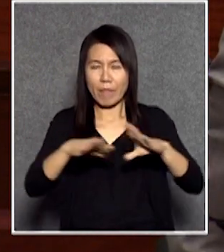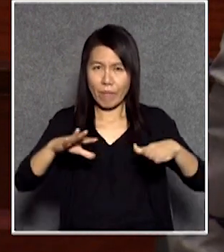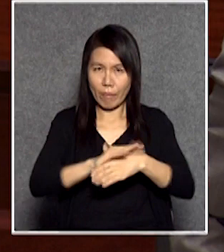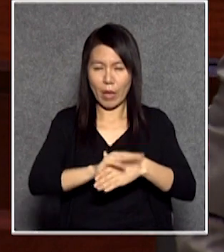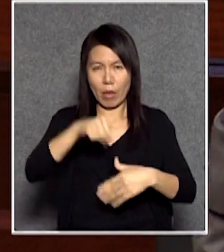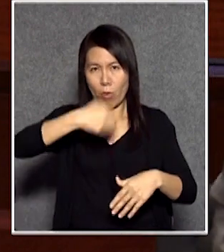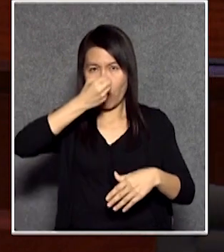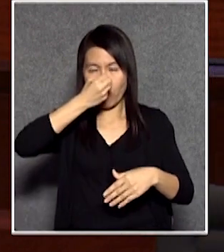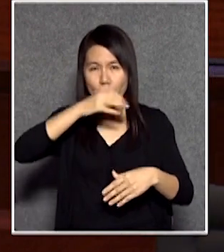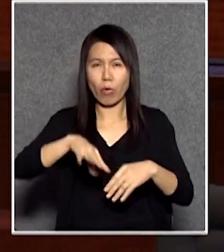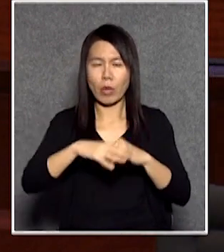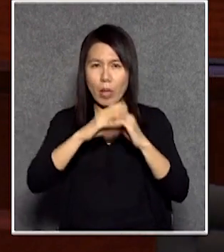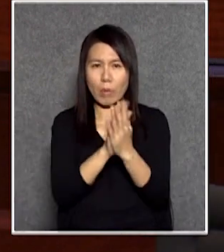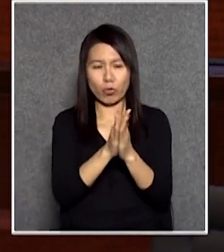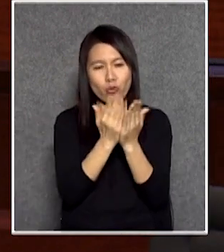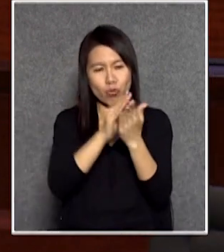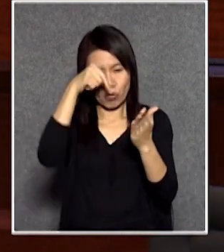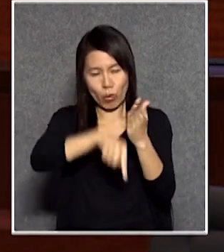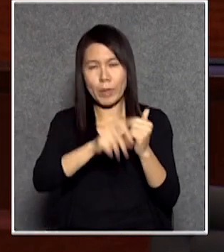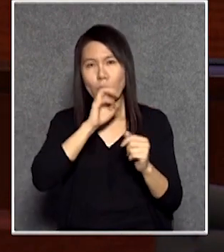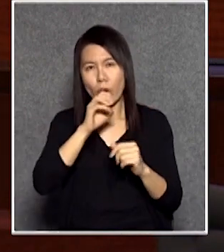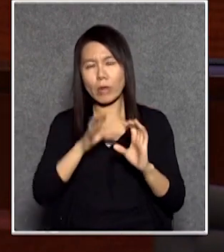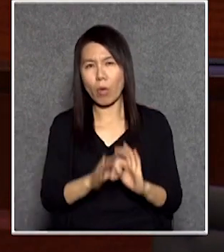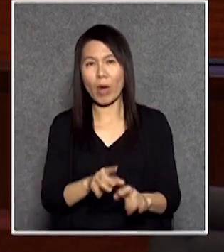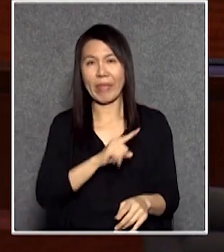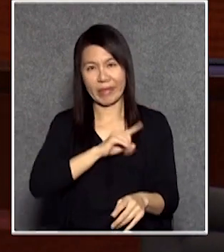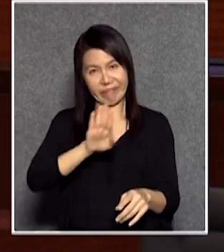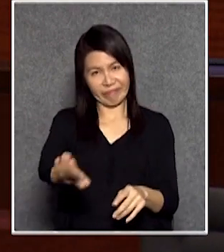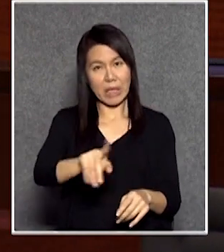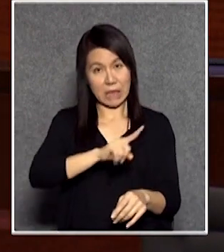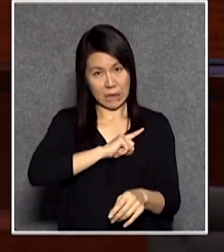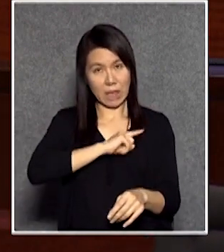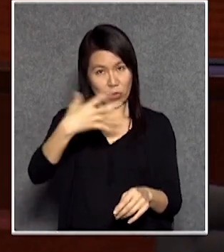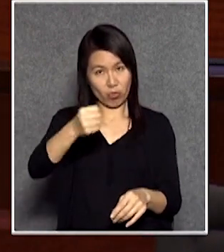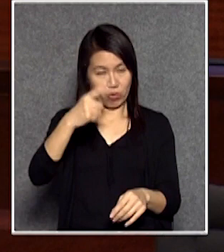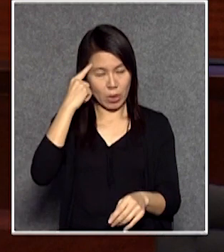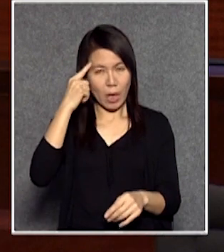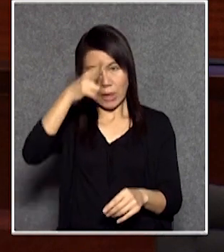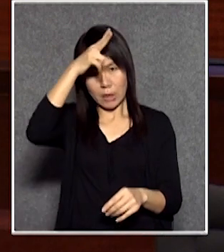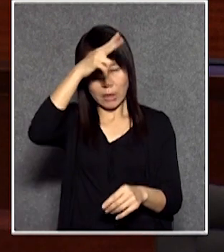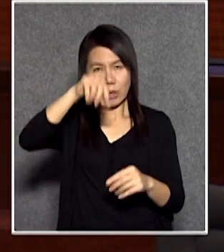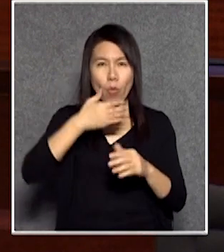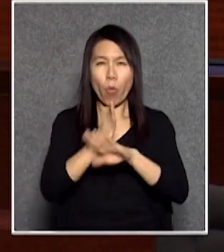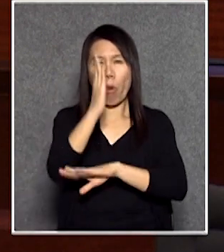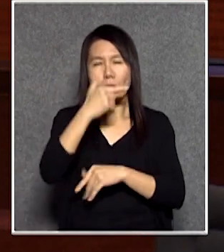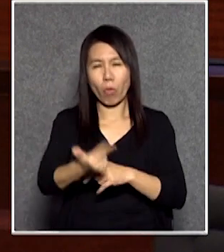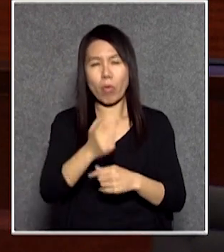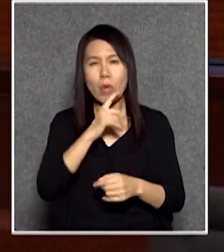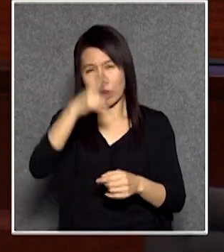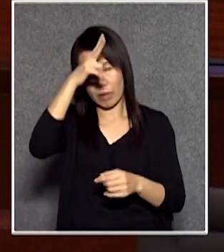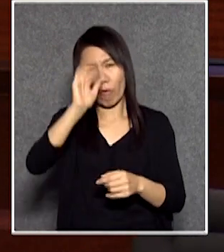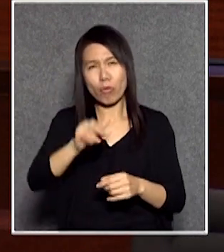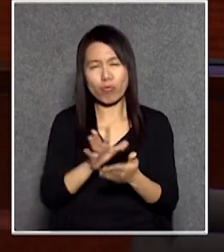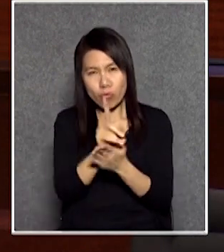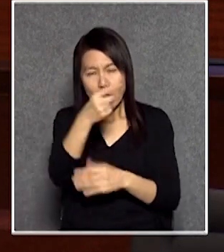香港城邦論》一本書裏面提到這個所謂唯理主義。唯理主義在政治上的泛濫，是相信政府可以用專業